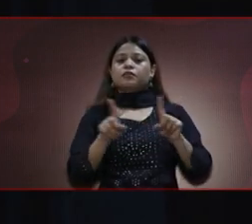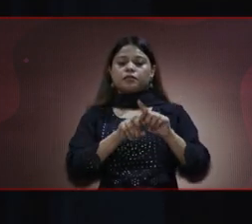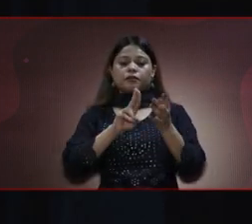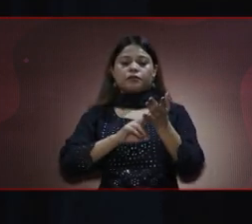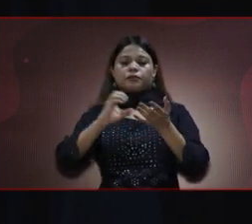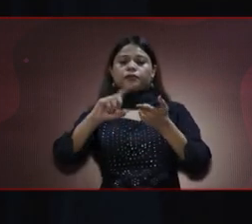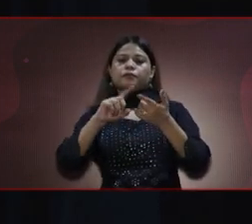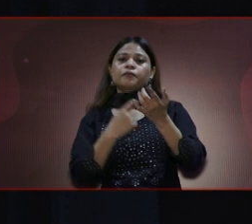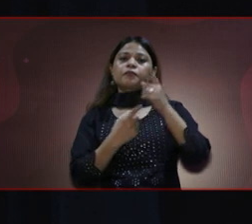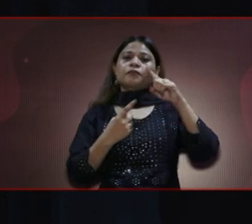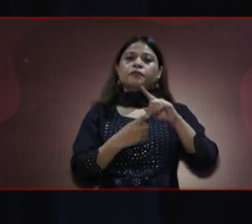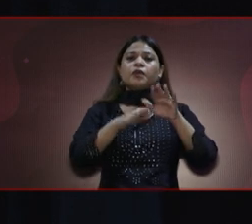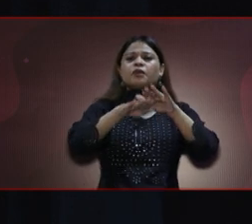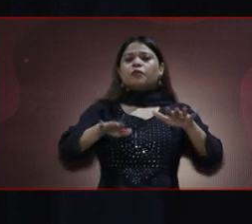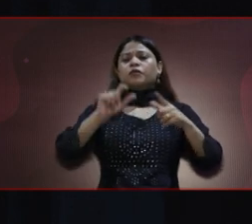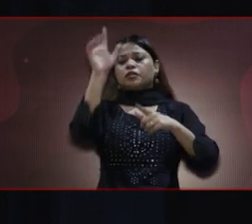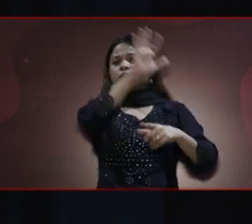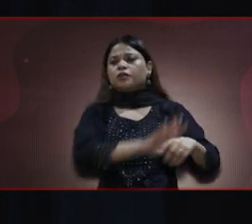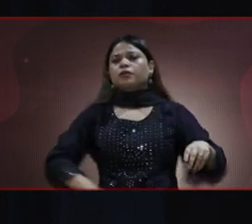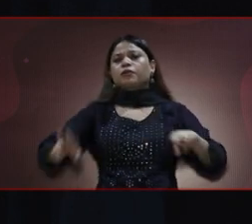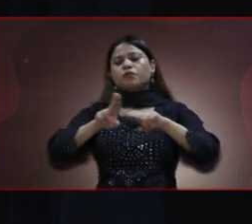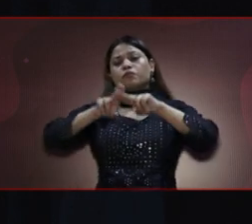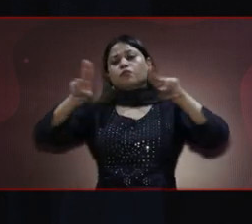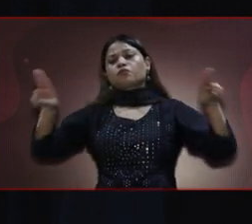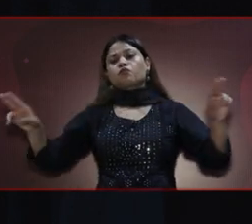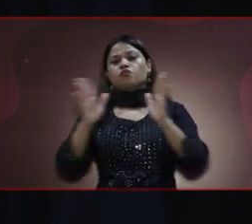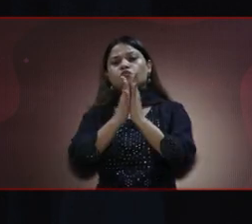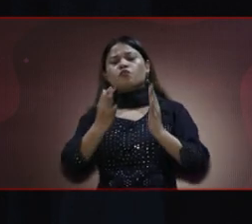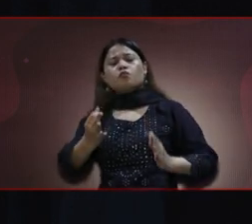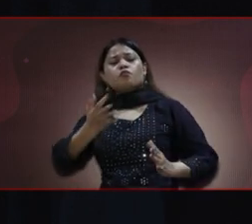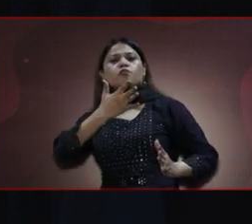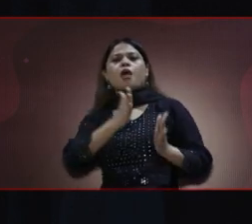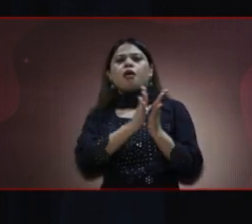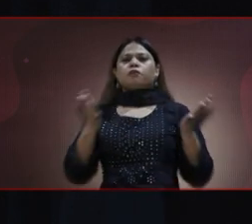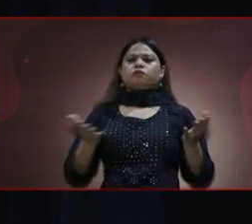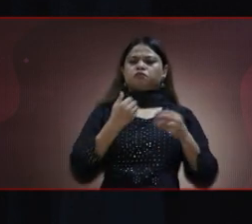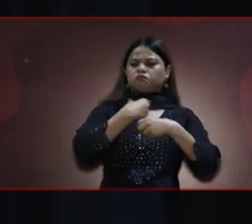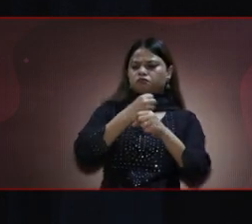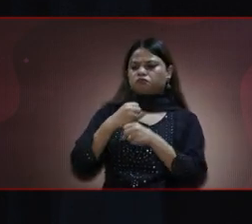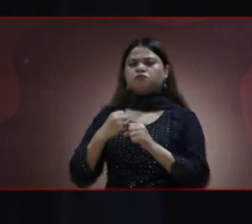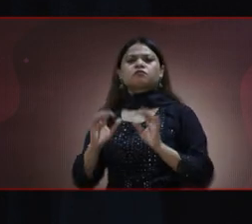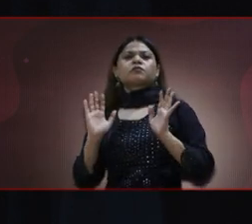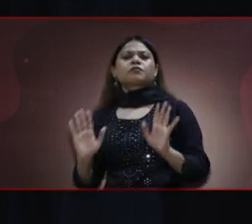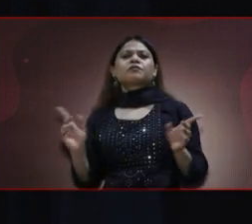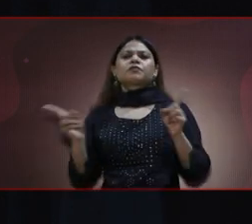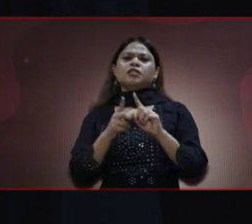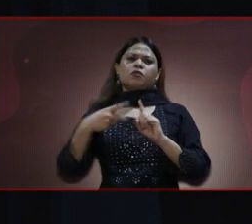द्वारा पूरे देश के बच्चों के लिए उत्कृष्ट किताबों का निर्माण किया जा रहा है। आपने देखा